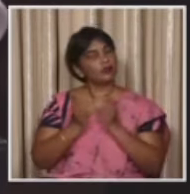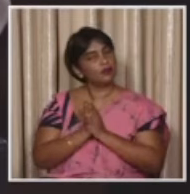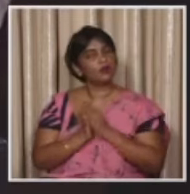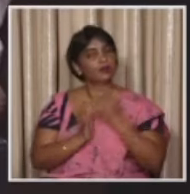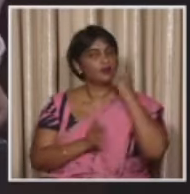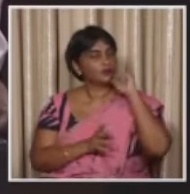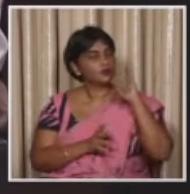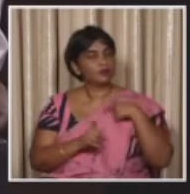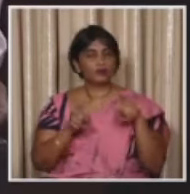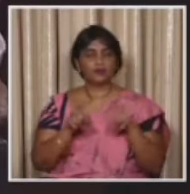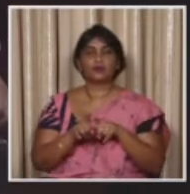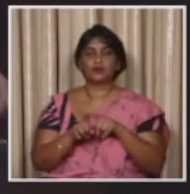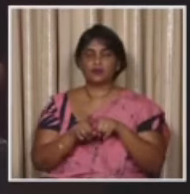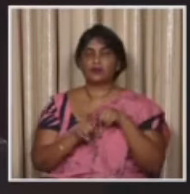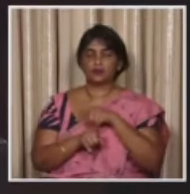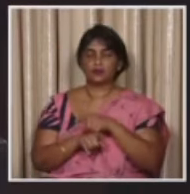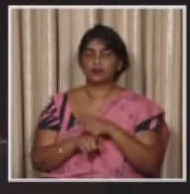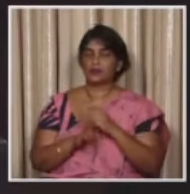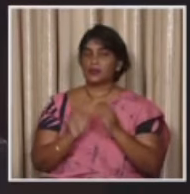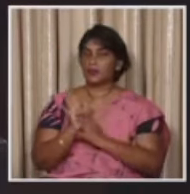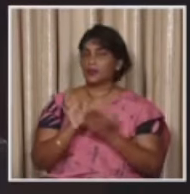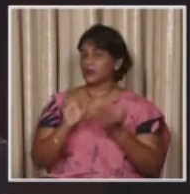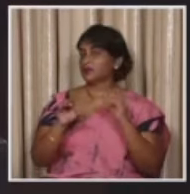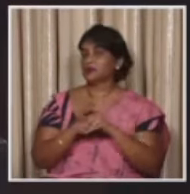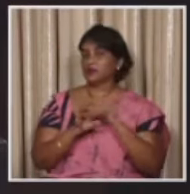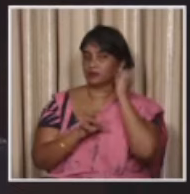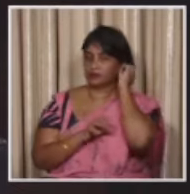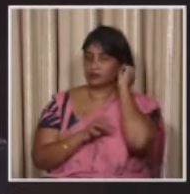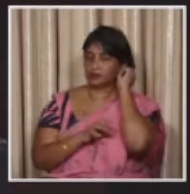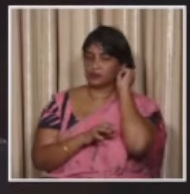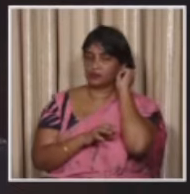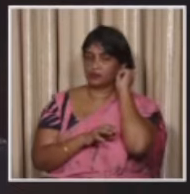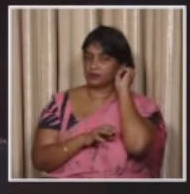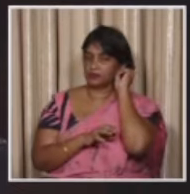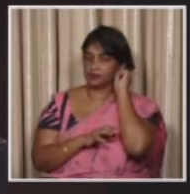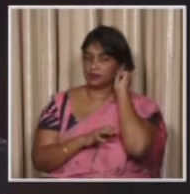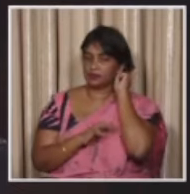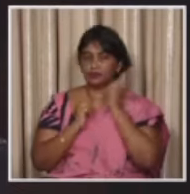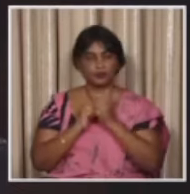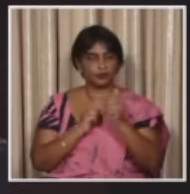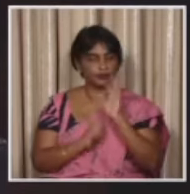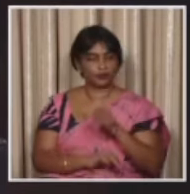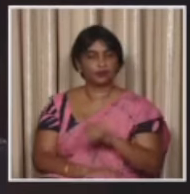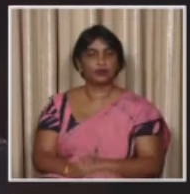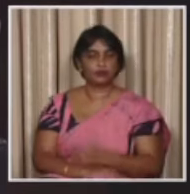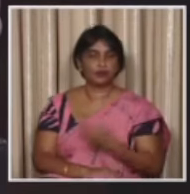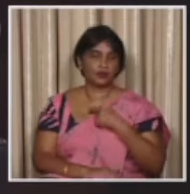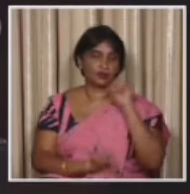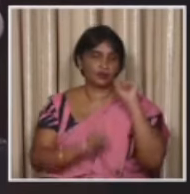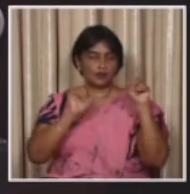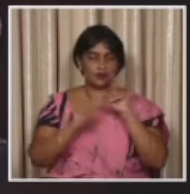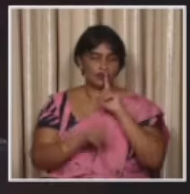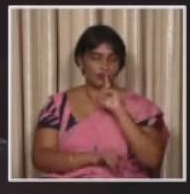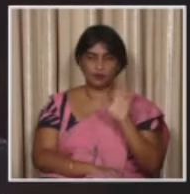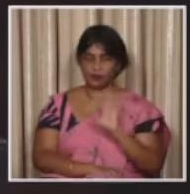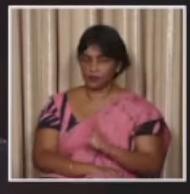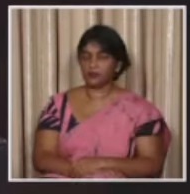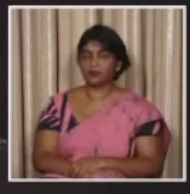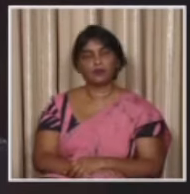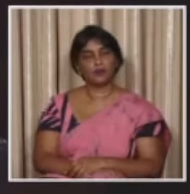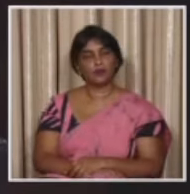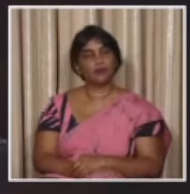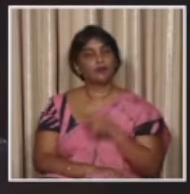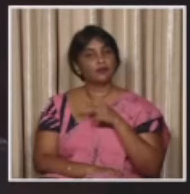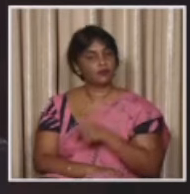හිතුමතේට තමයි මේක සමාජයකින් පත් කිරීමේ ක්‍රියාවලිය සිදුවෙන්නේ. මම නංගම් කියන්නට යන්නේ නැහැ.